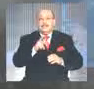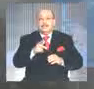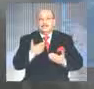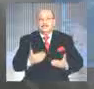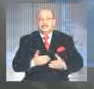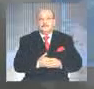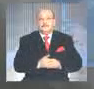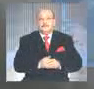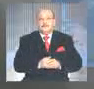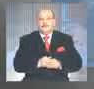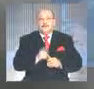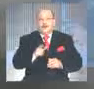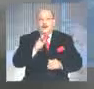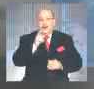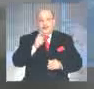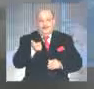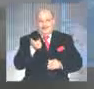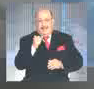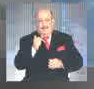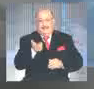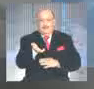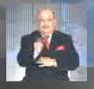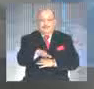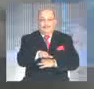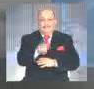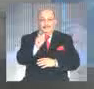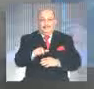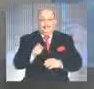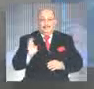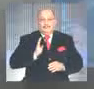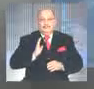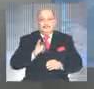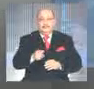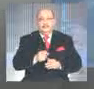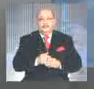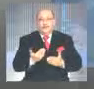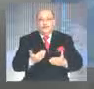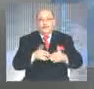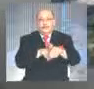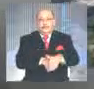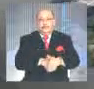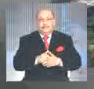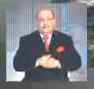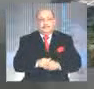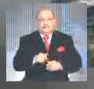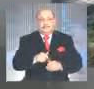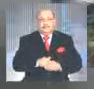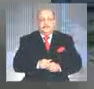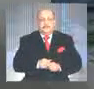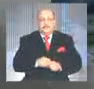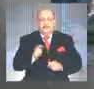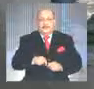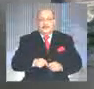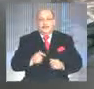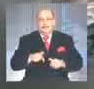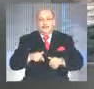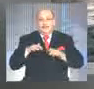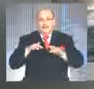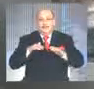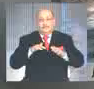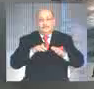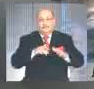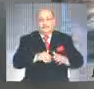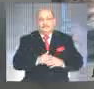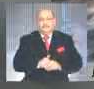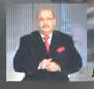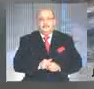الجيش الوطني يوسف الدريدي الذي استشهد أمس ثراء انفجار لغم في المنطقة العسكرية بالقصرين، انطلقت في اتجاه منطقة مديونة